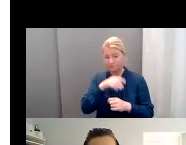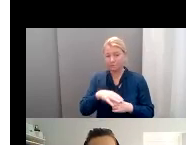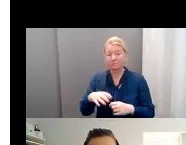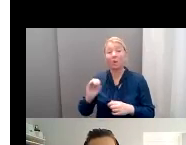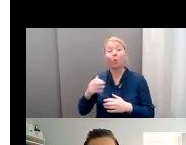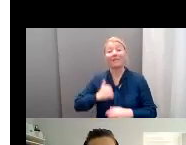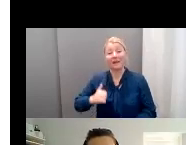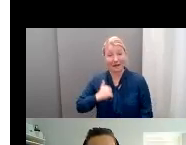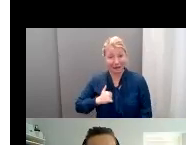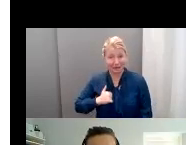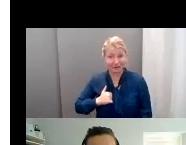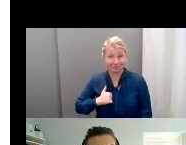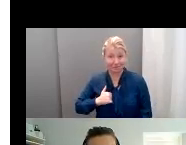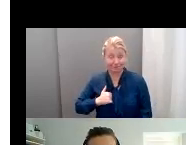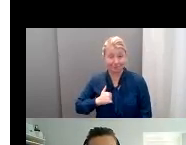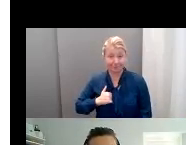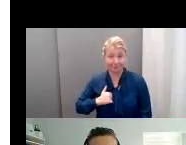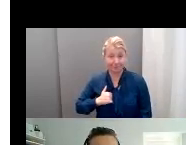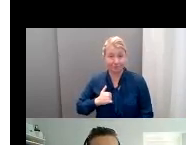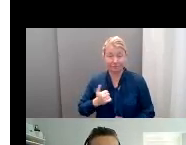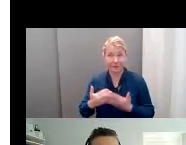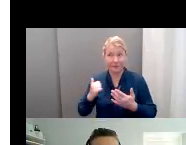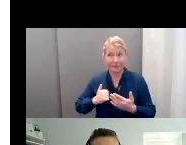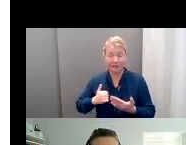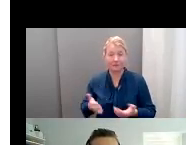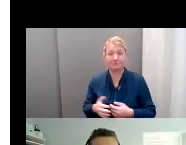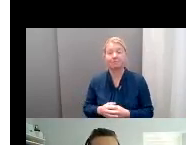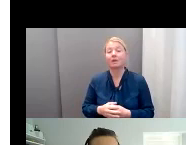Och här kommer vi in på då behov.